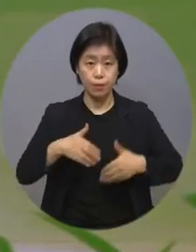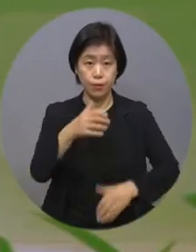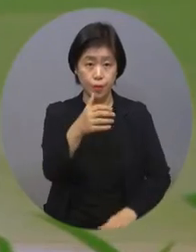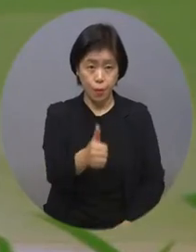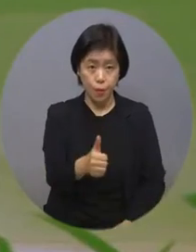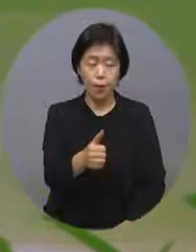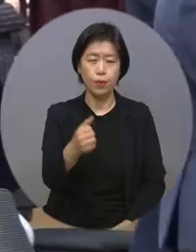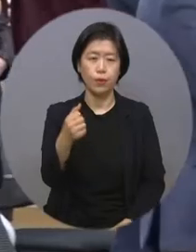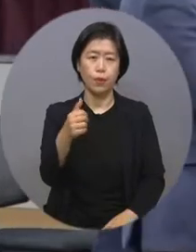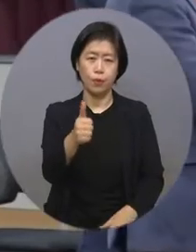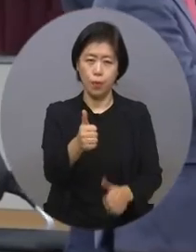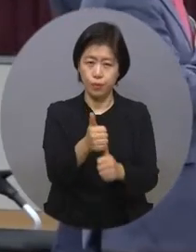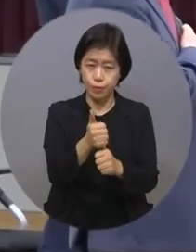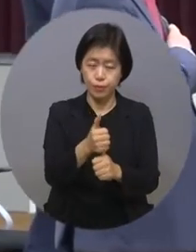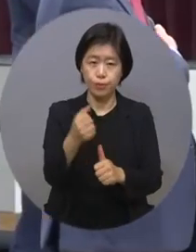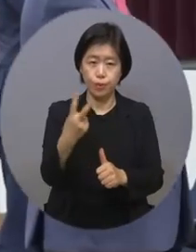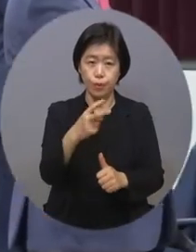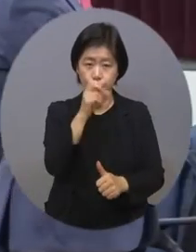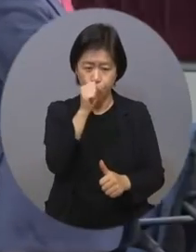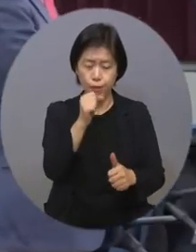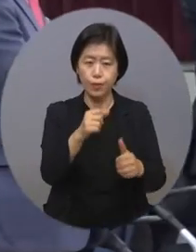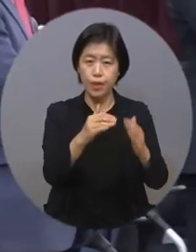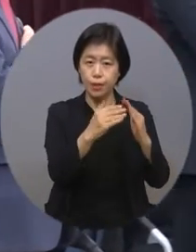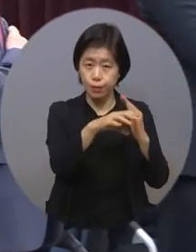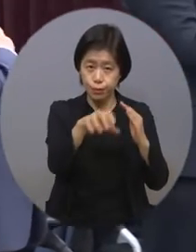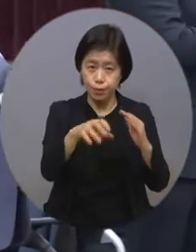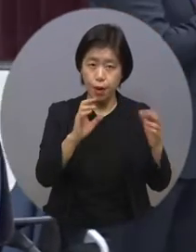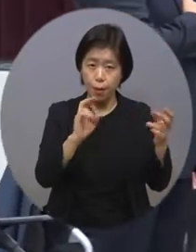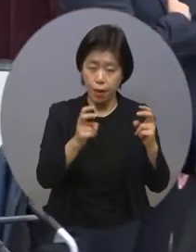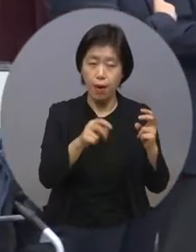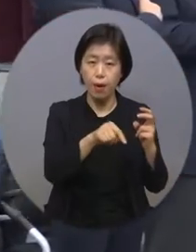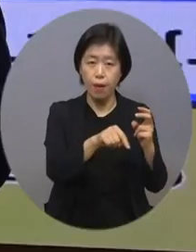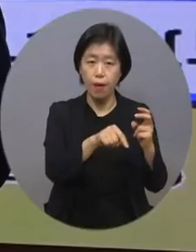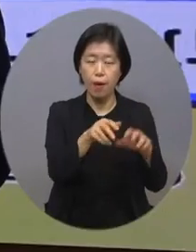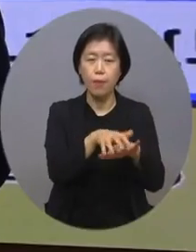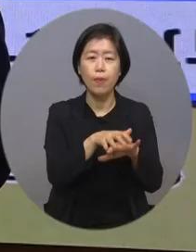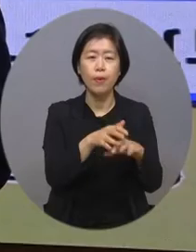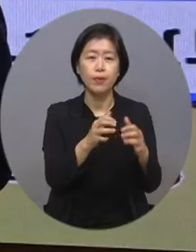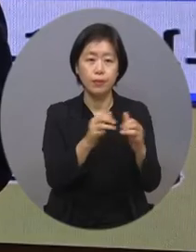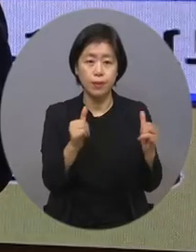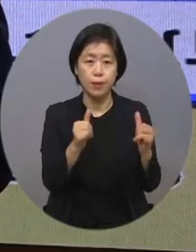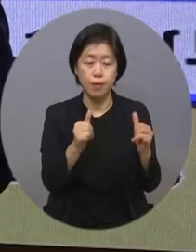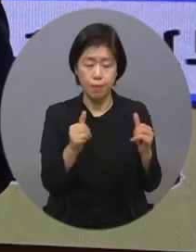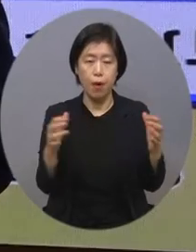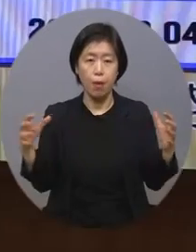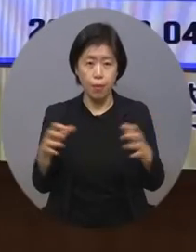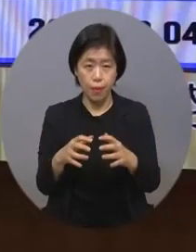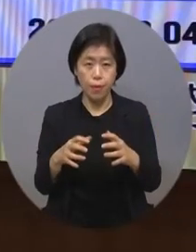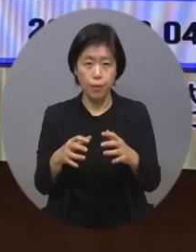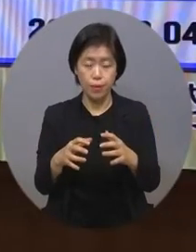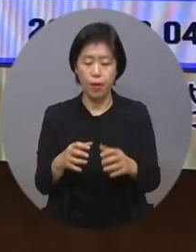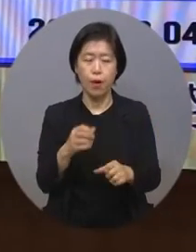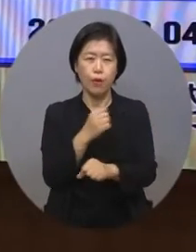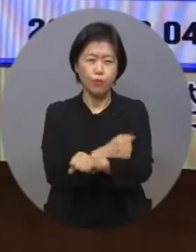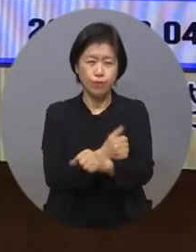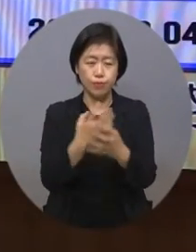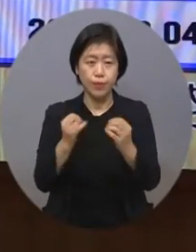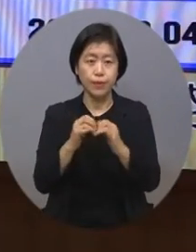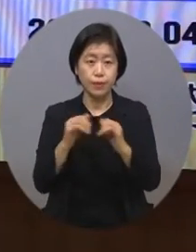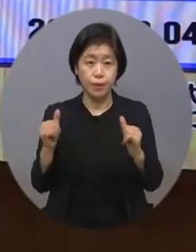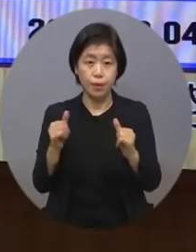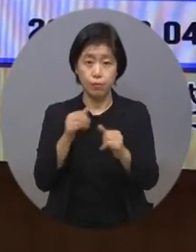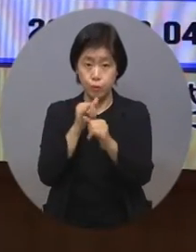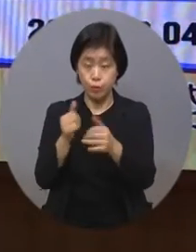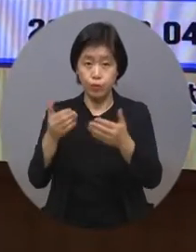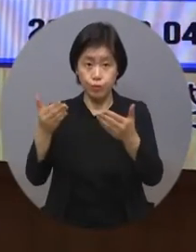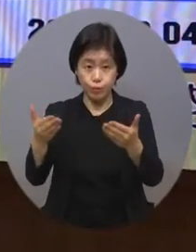황영란 도의원, 좋은 이웃 봉사단 등 50여 명이 참석한 가운데 유공자 표창에 이어 연탄 나눔 전달 및